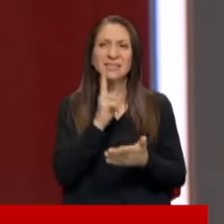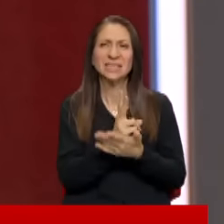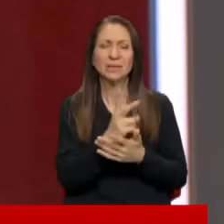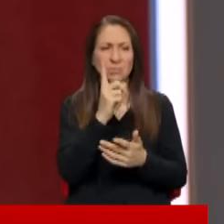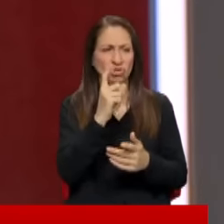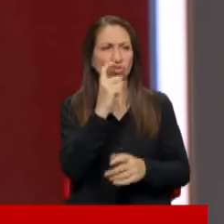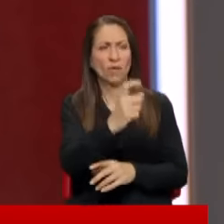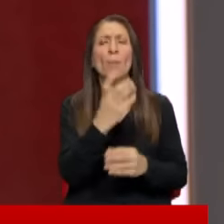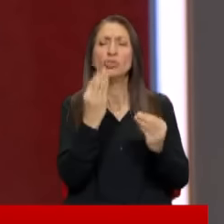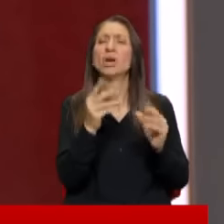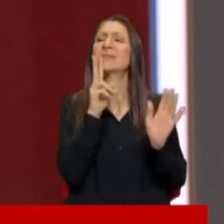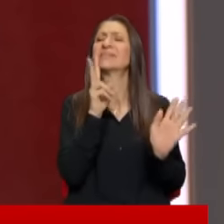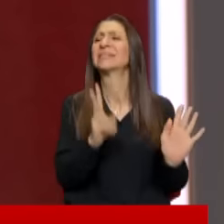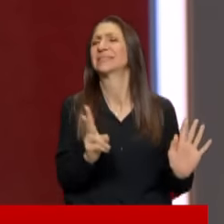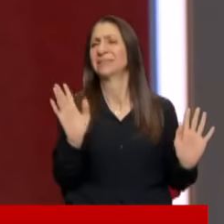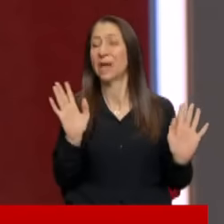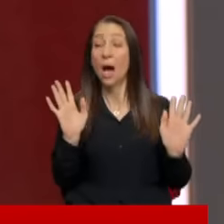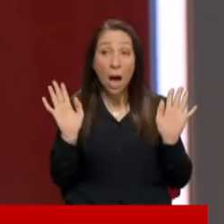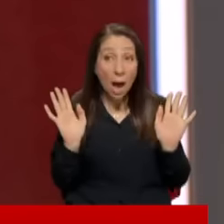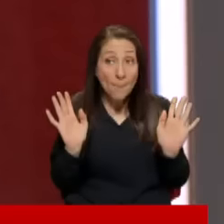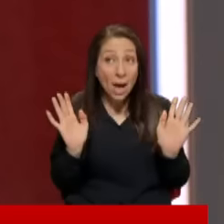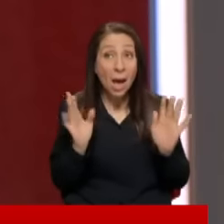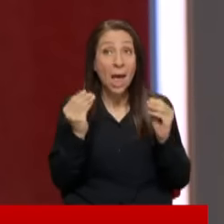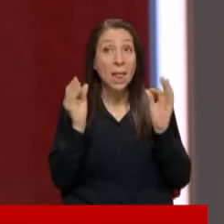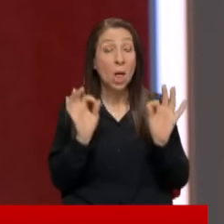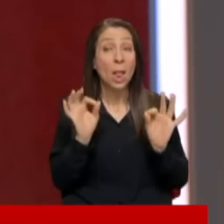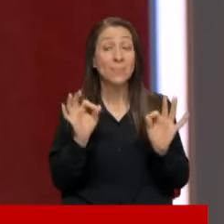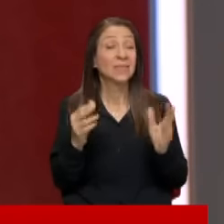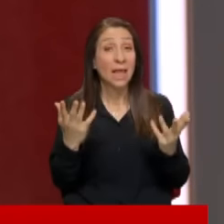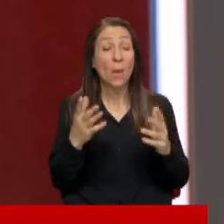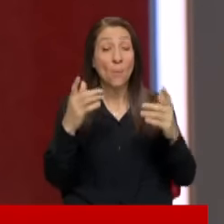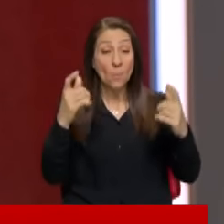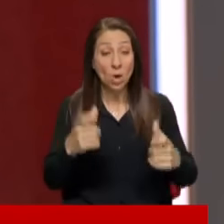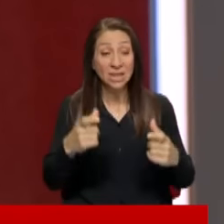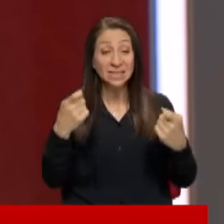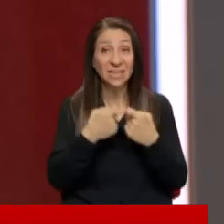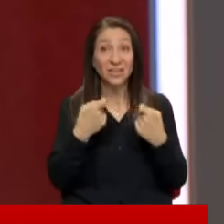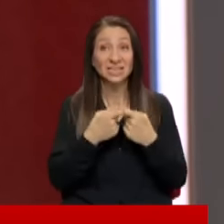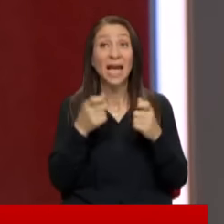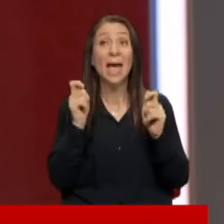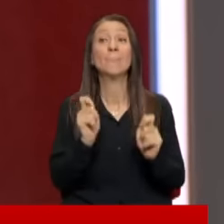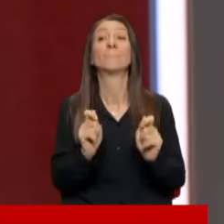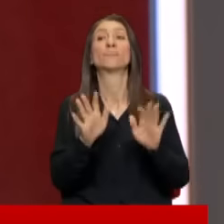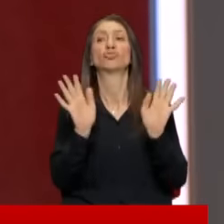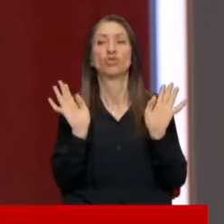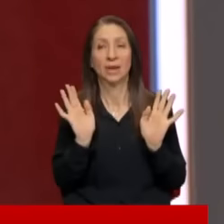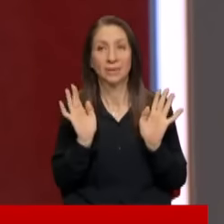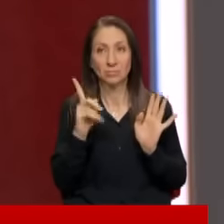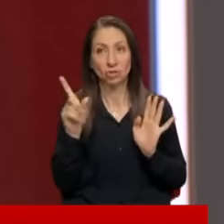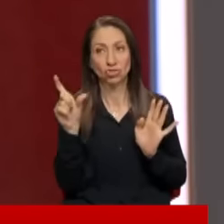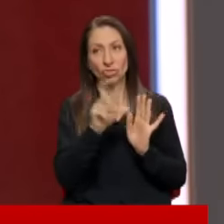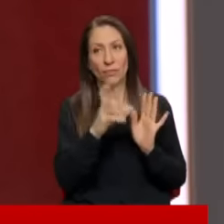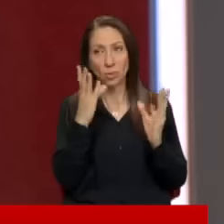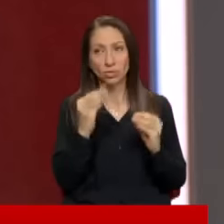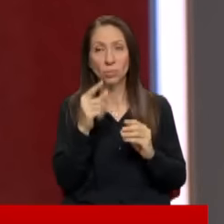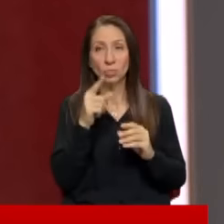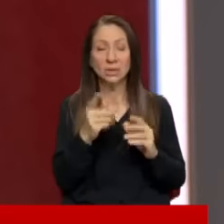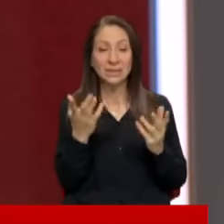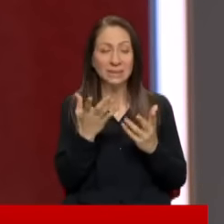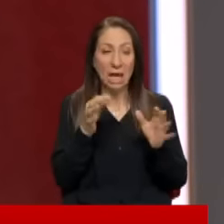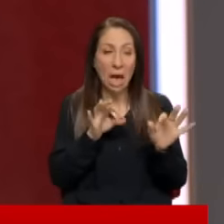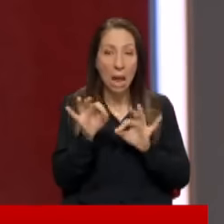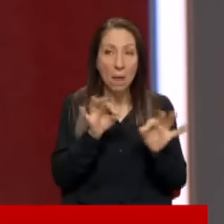dille bir karşılığı olacak bunun diyor. Ama yine en önemli nokta da şu: bölgesel savaşa yol açmayacak bir yanıt olacak bu. Yani bunu nasıl